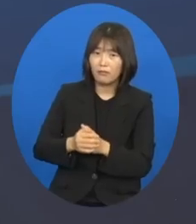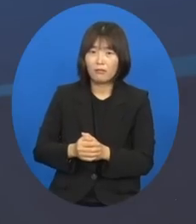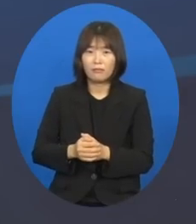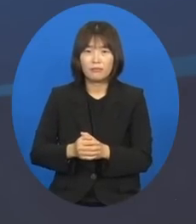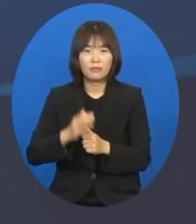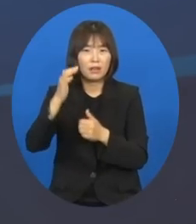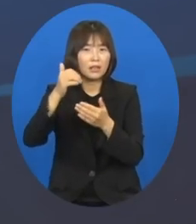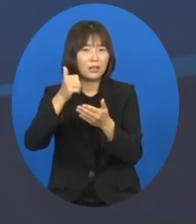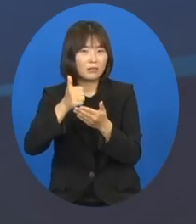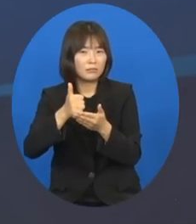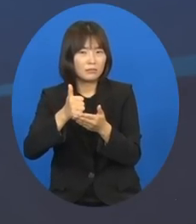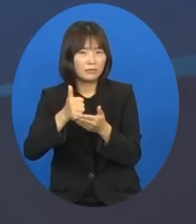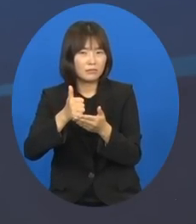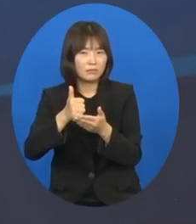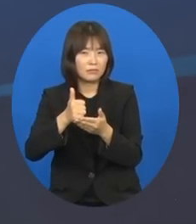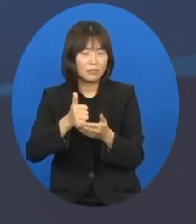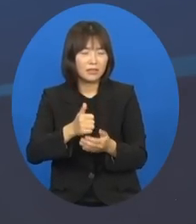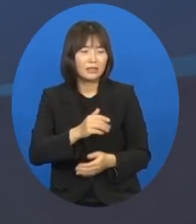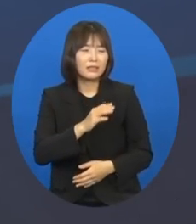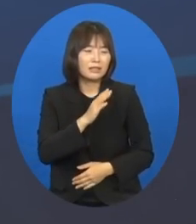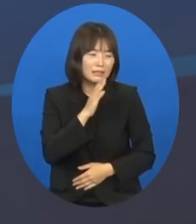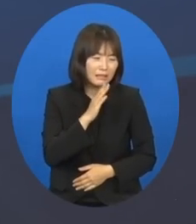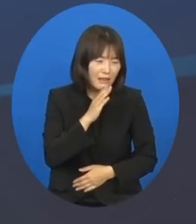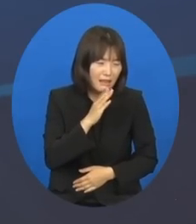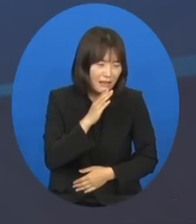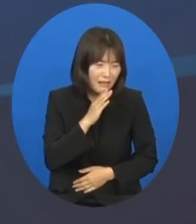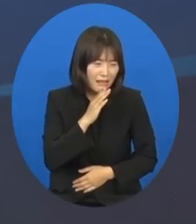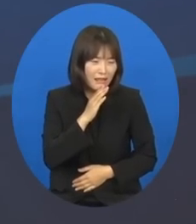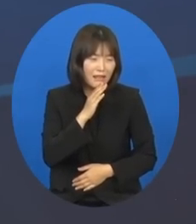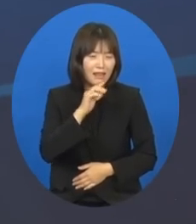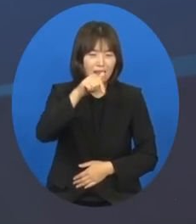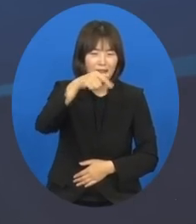그러냐면 그레이스 이러시더라고요